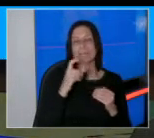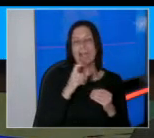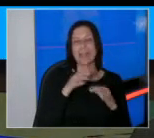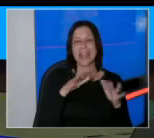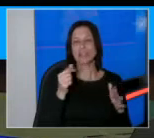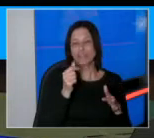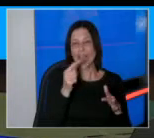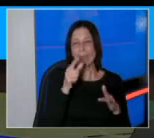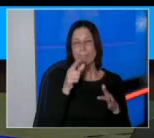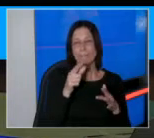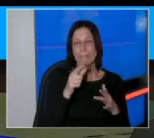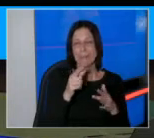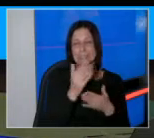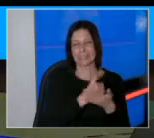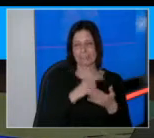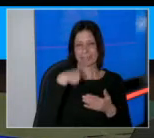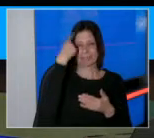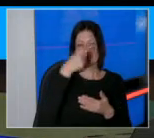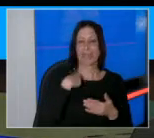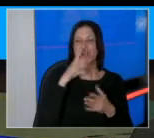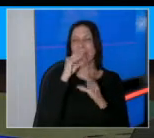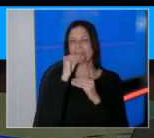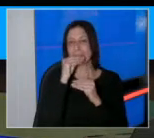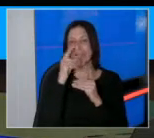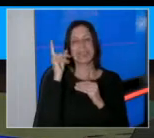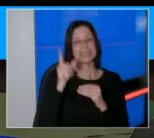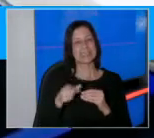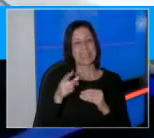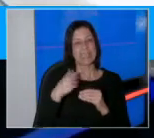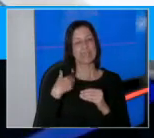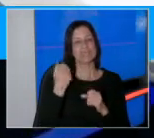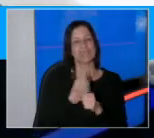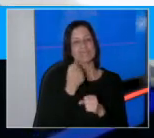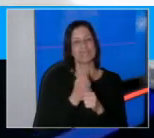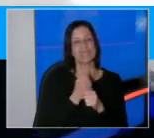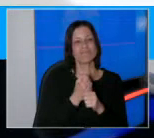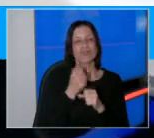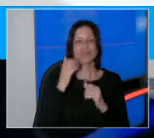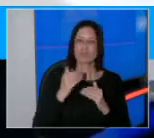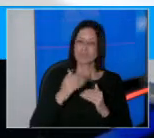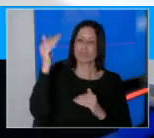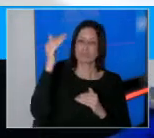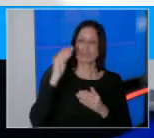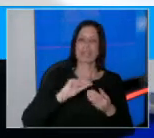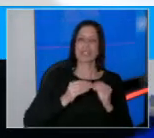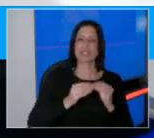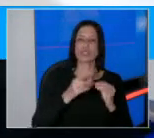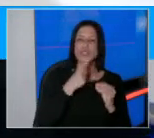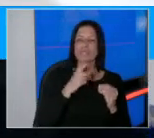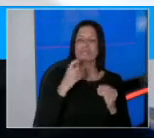ואתה, לעומת זאת, מדבר על זה שאנחנו צריכים להציג איזשהו מנופי צמיחה. בקיצוץ של 100 מיליארד שקלים לא יהיו מנופי